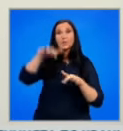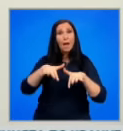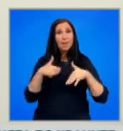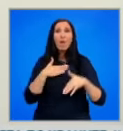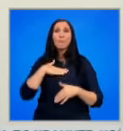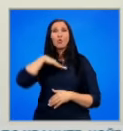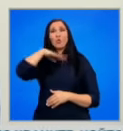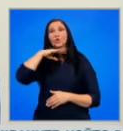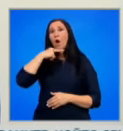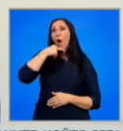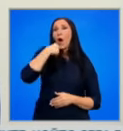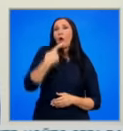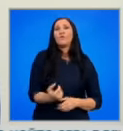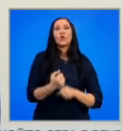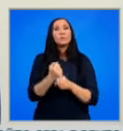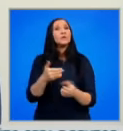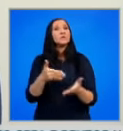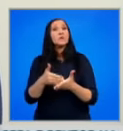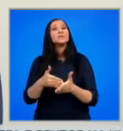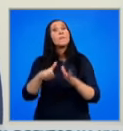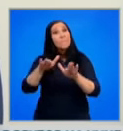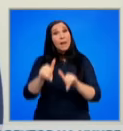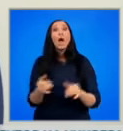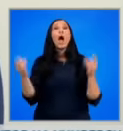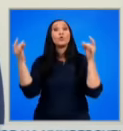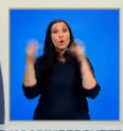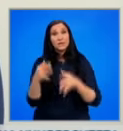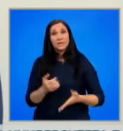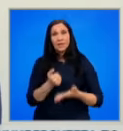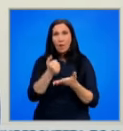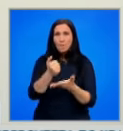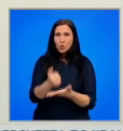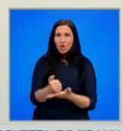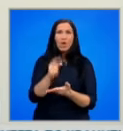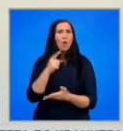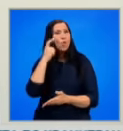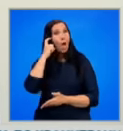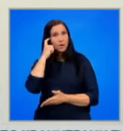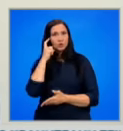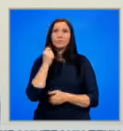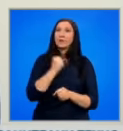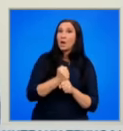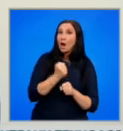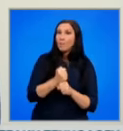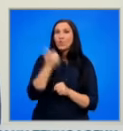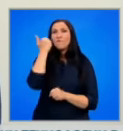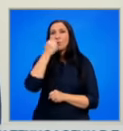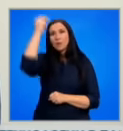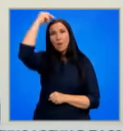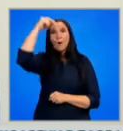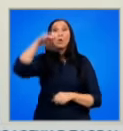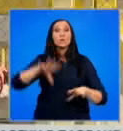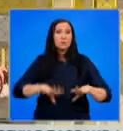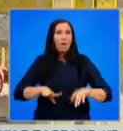достатъчно отговорни депутати, за да се приеме актуализация на бюджета, която е разумна и която работи в полза на